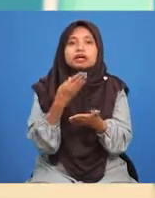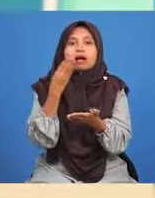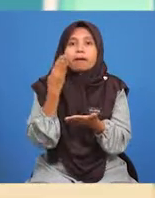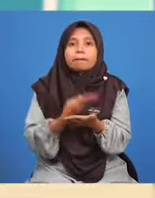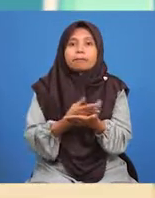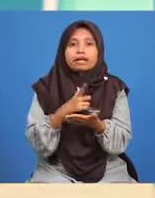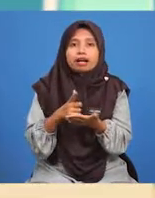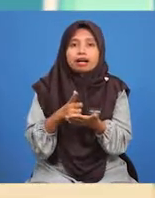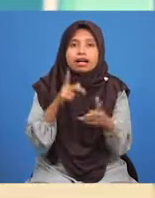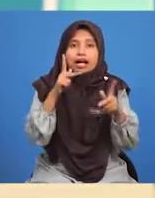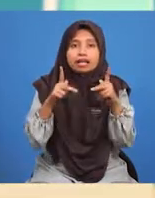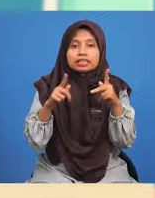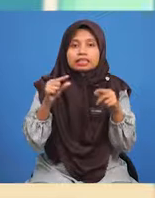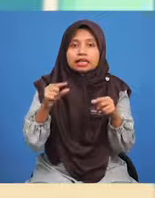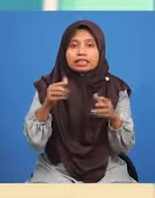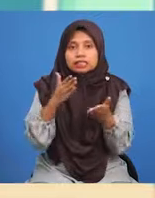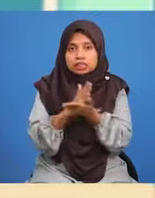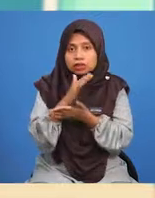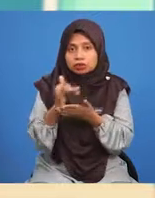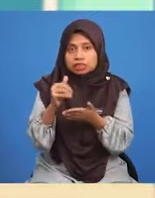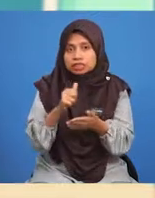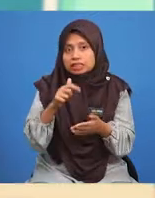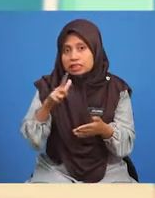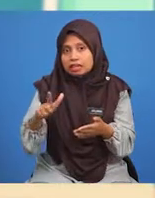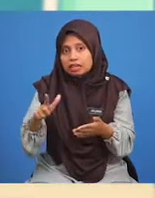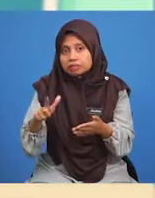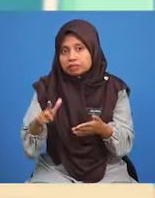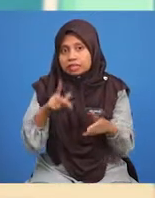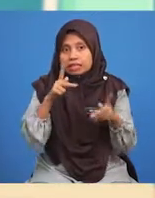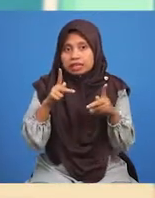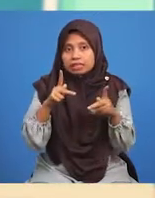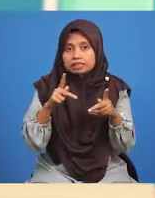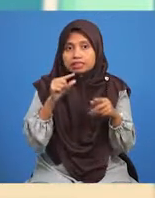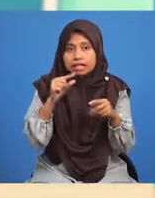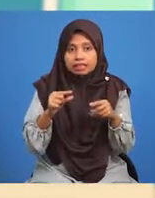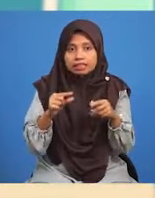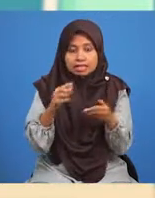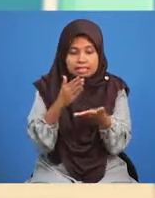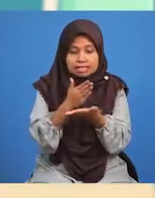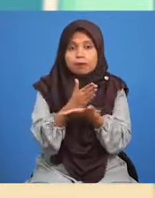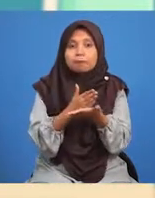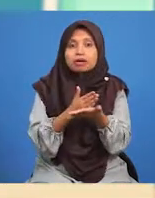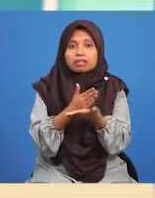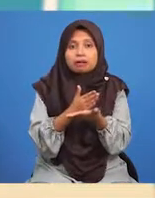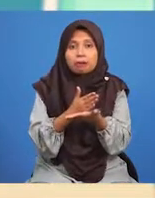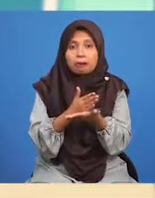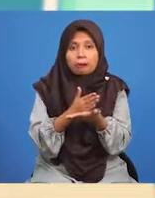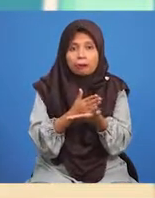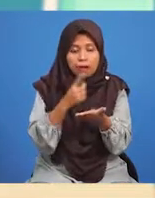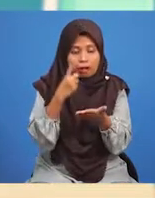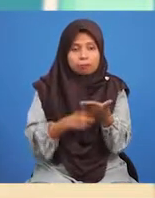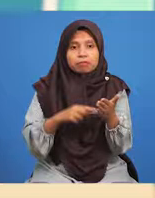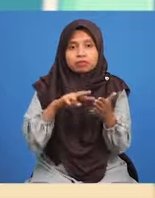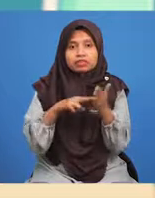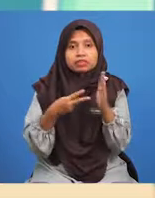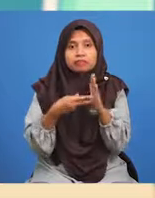Baiklah, kata ganda yang seterusnya ialah kata ganda separa. Apa pula yang dimaksudkan dengan kata